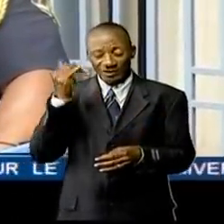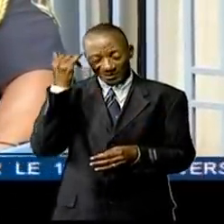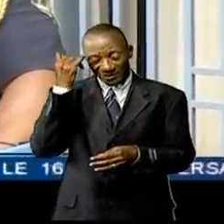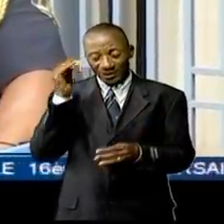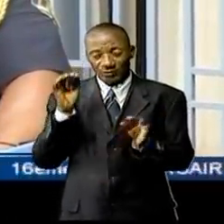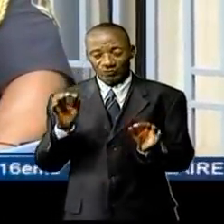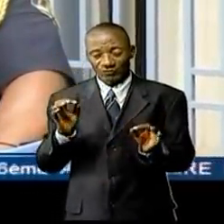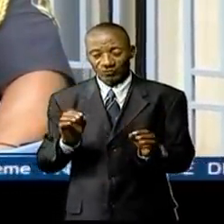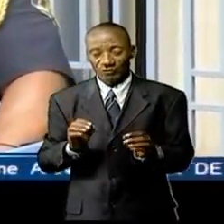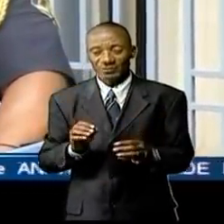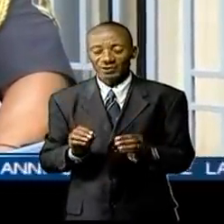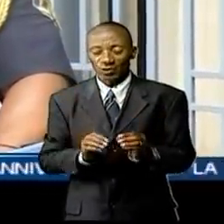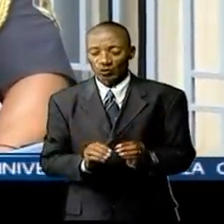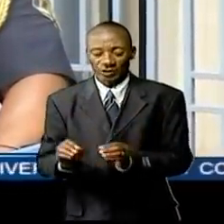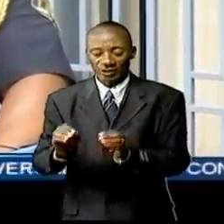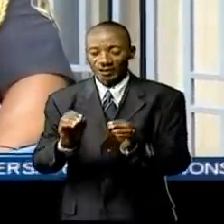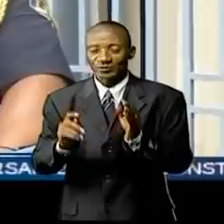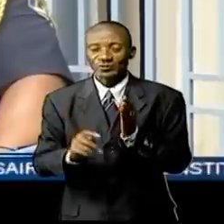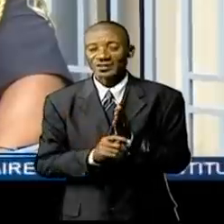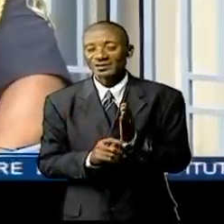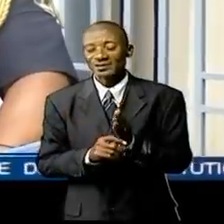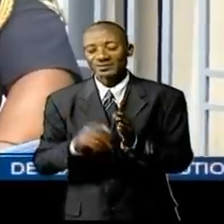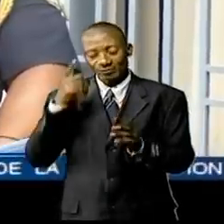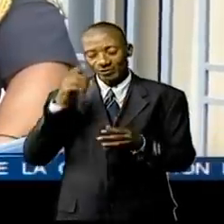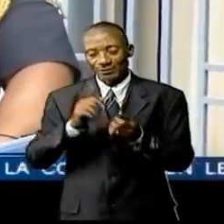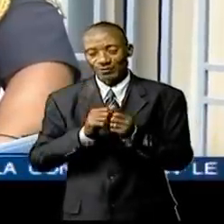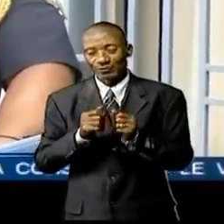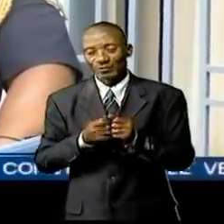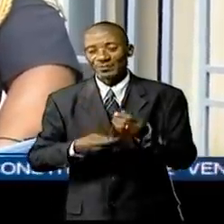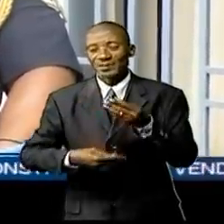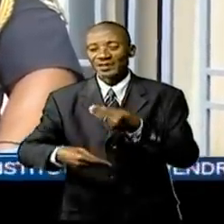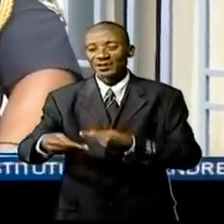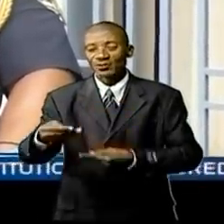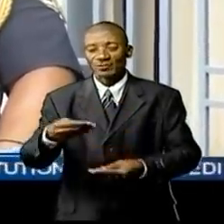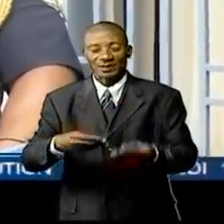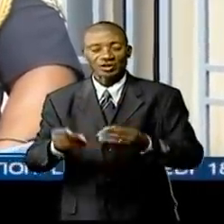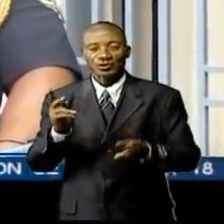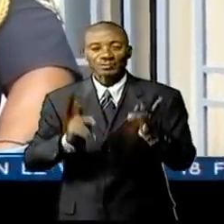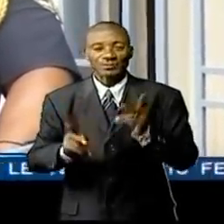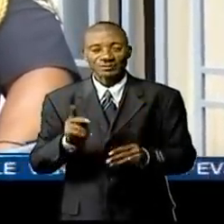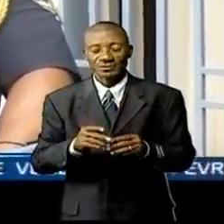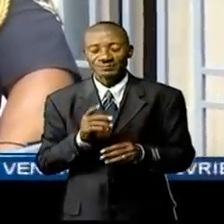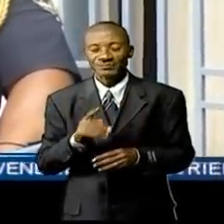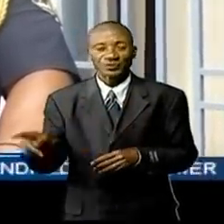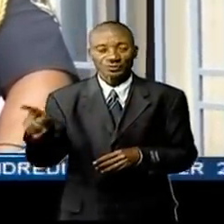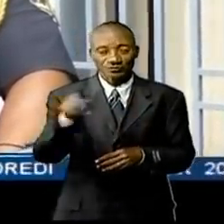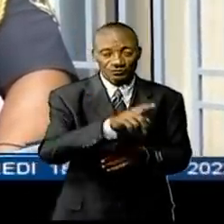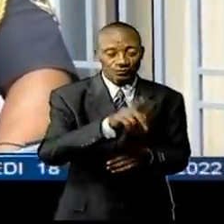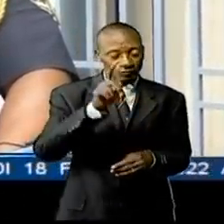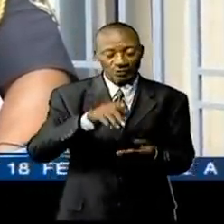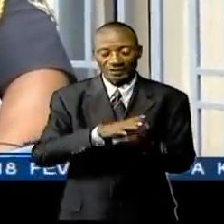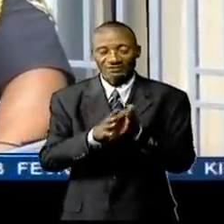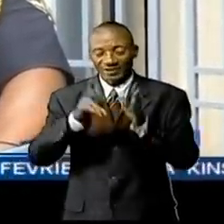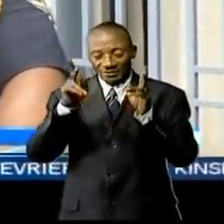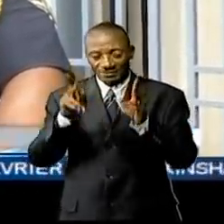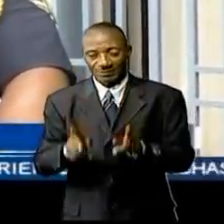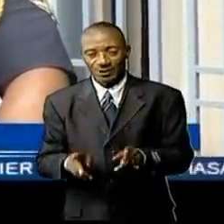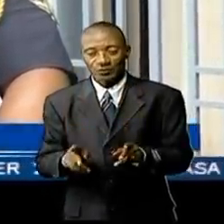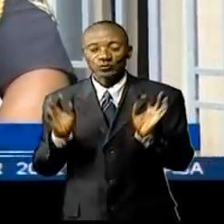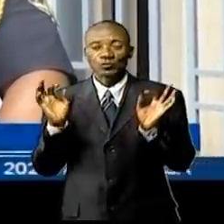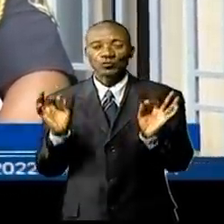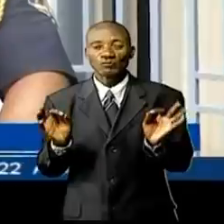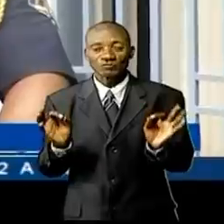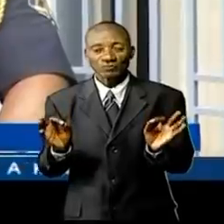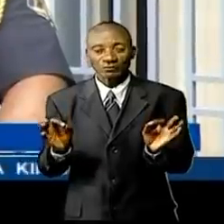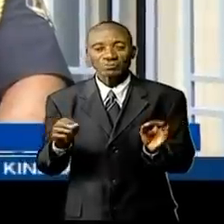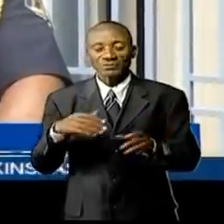dossiers relatifs au marché public. Soyez donc un personnel modèle qui travaille avec